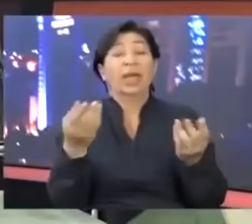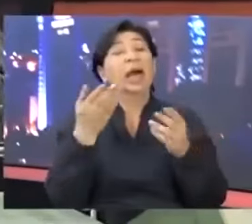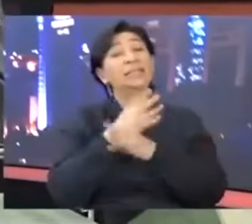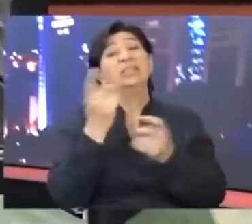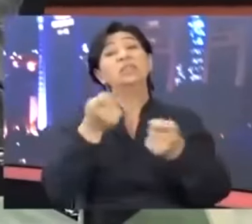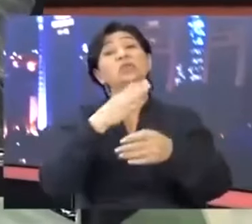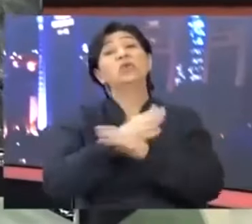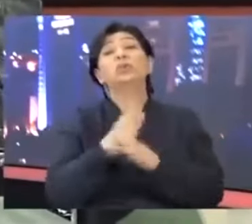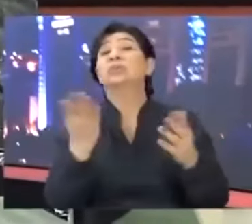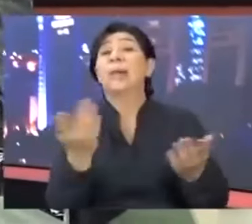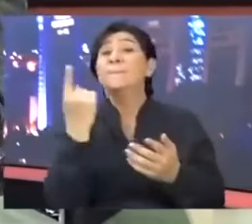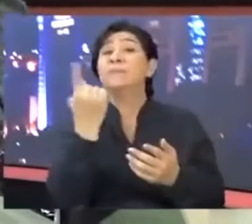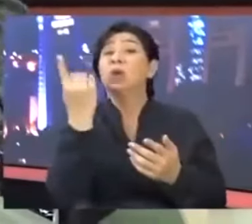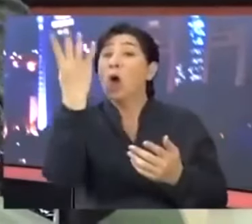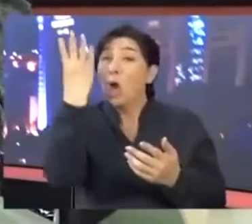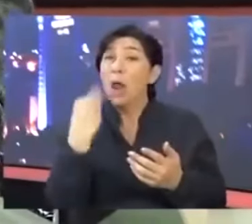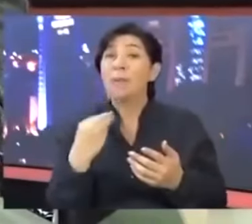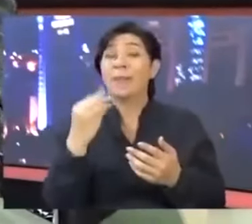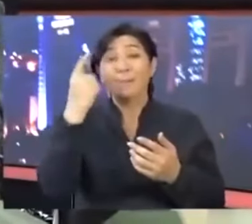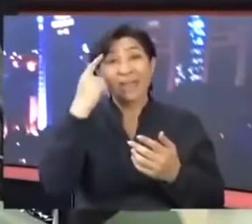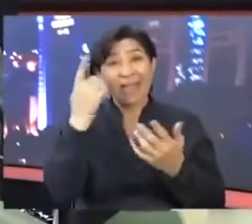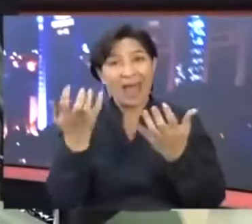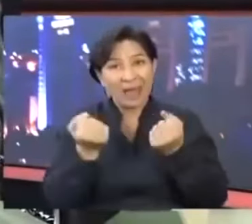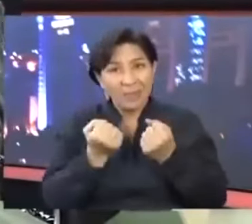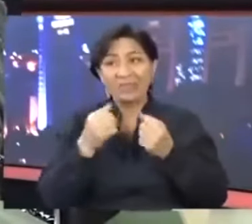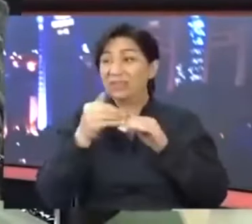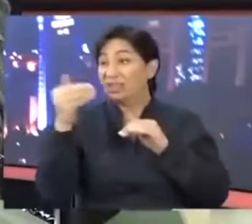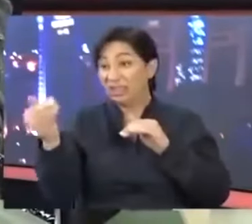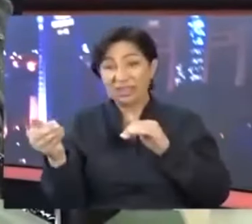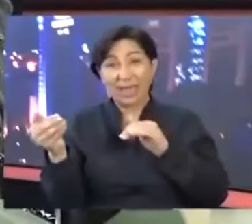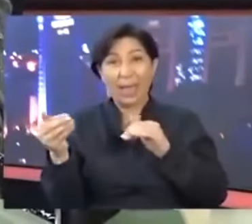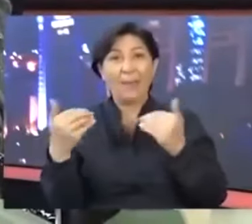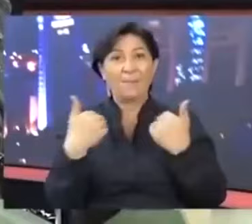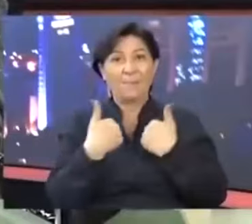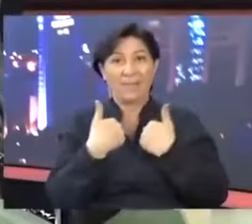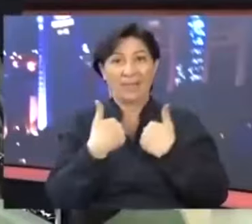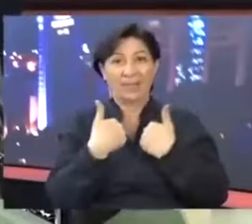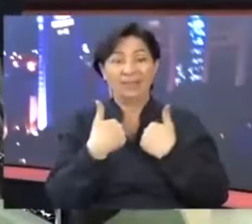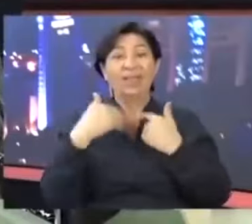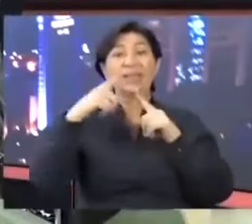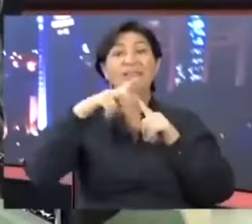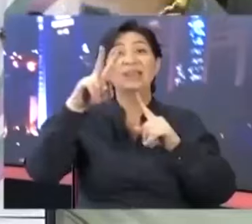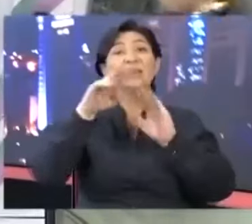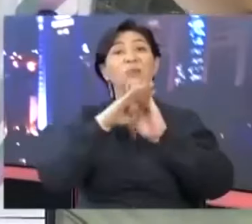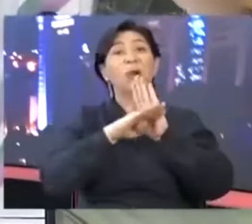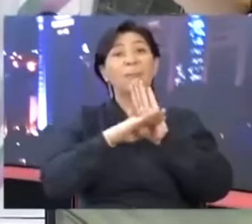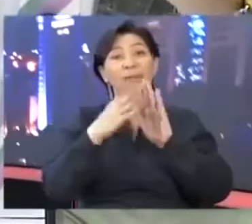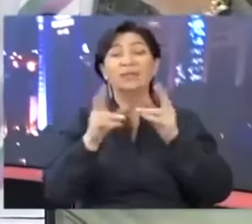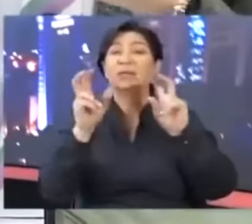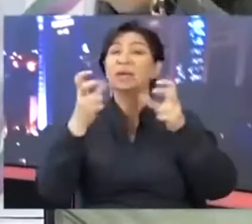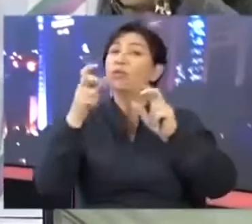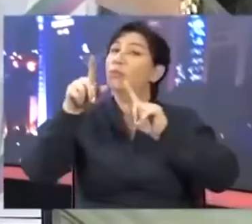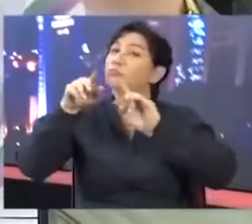doğrusu bir şey öğrenmek bilgi edinmek dışında ben Eee televizyon programlarının ya da Radyo